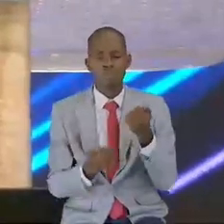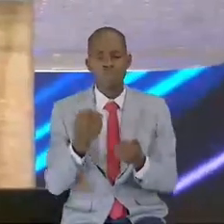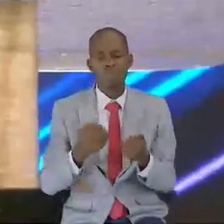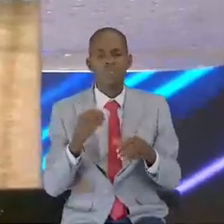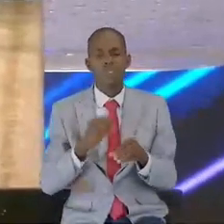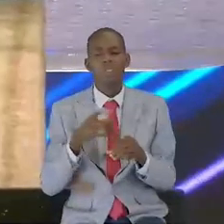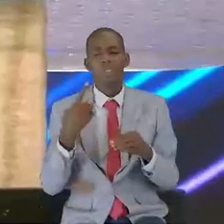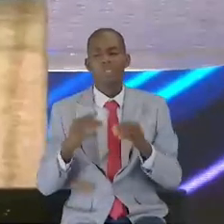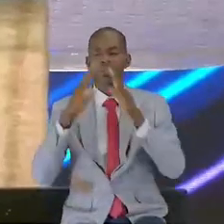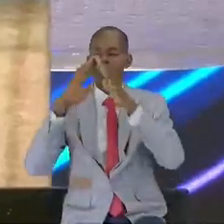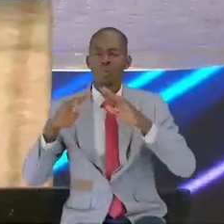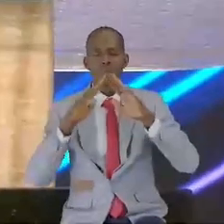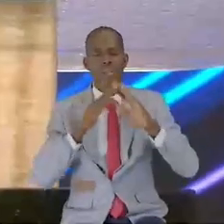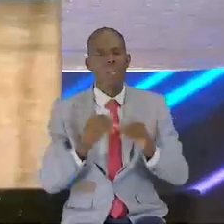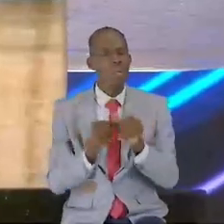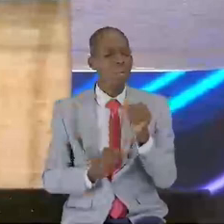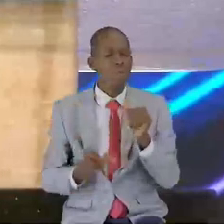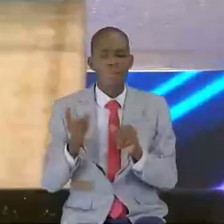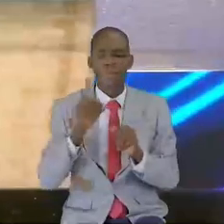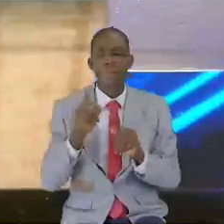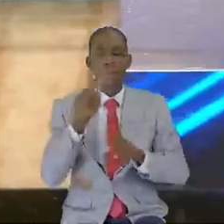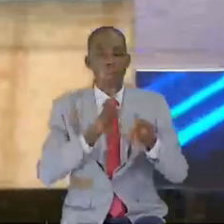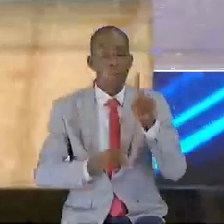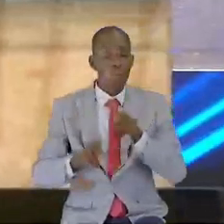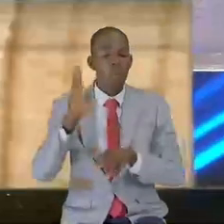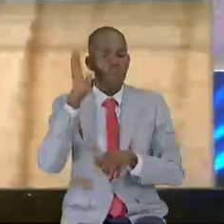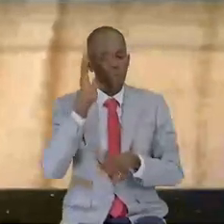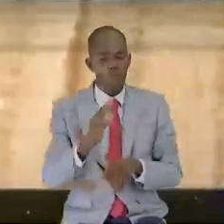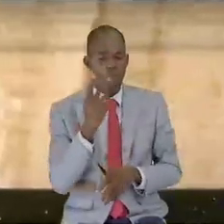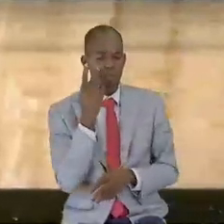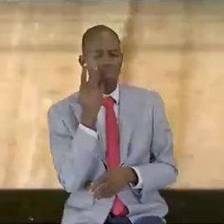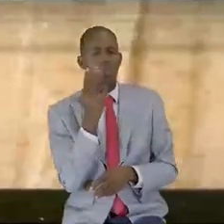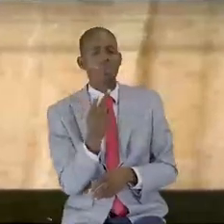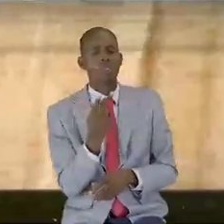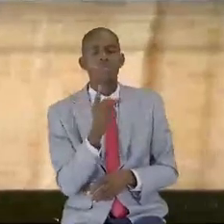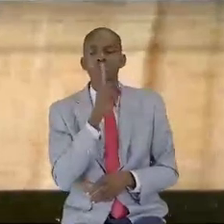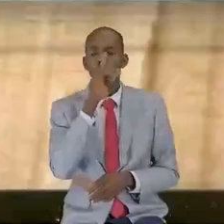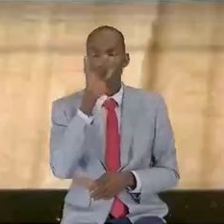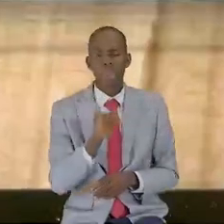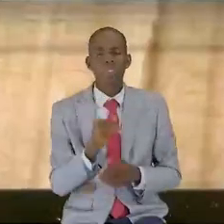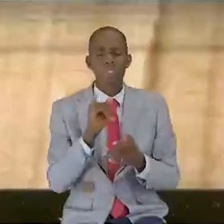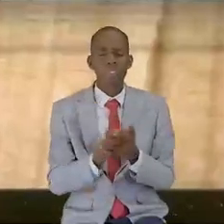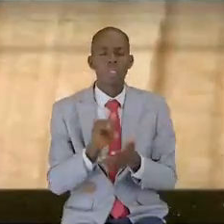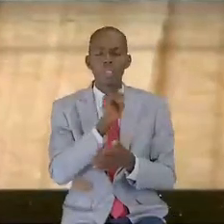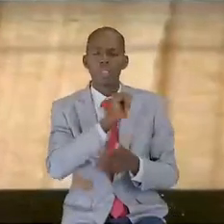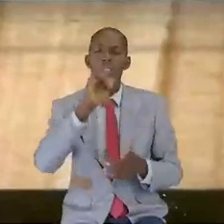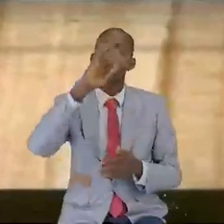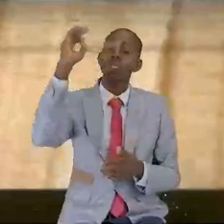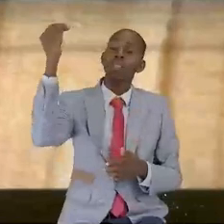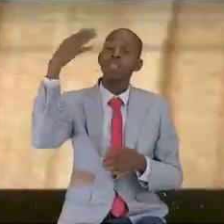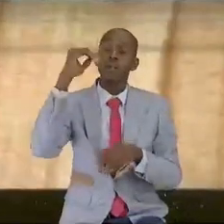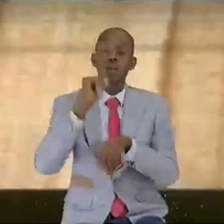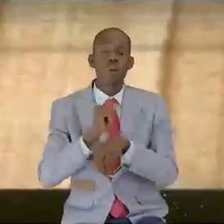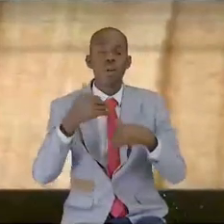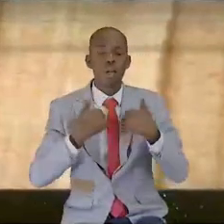la communauté, partout, les gens remarqueront qu'une œuvre gracieuse a